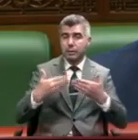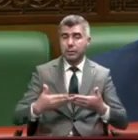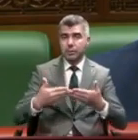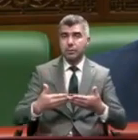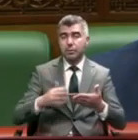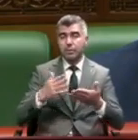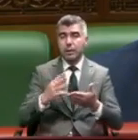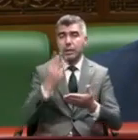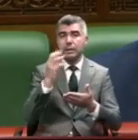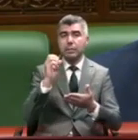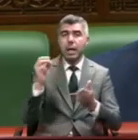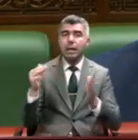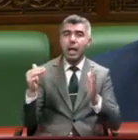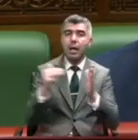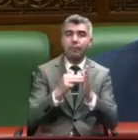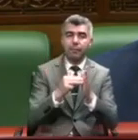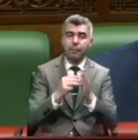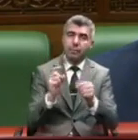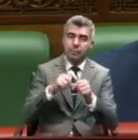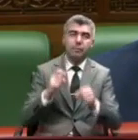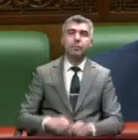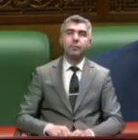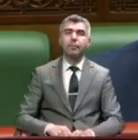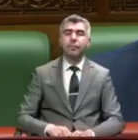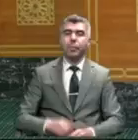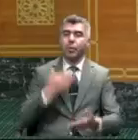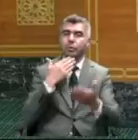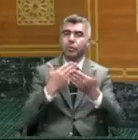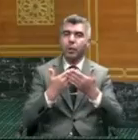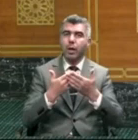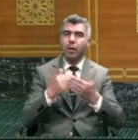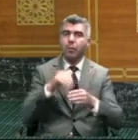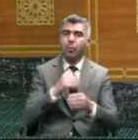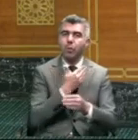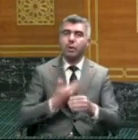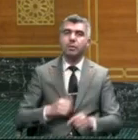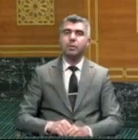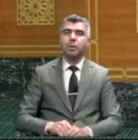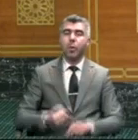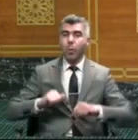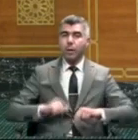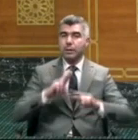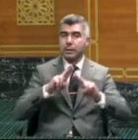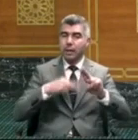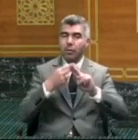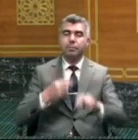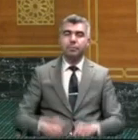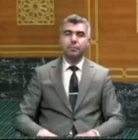حوالي 300 الف منخرب شكرا سيد المستشار سيد وزير